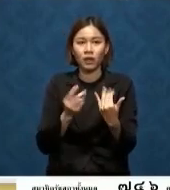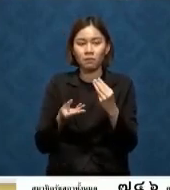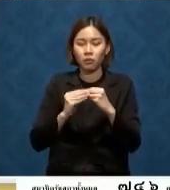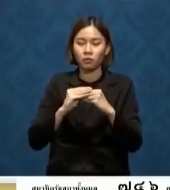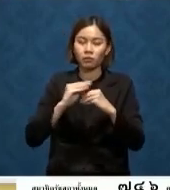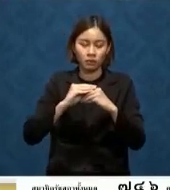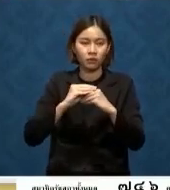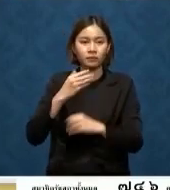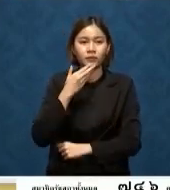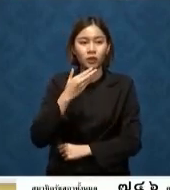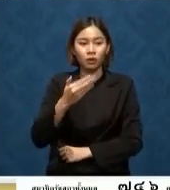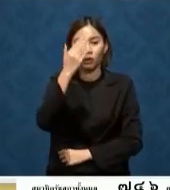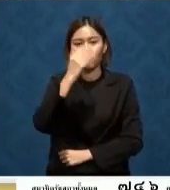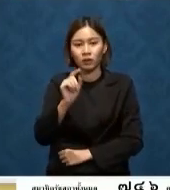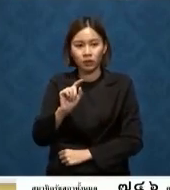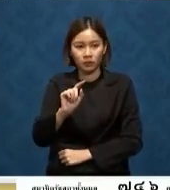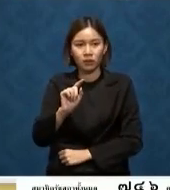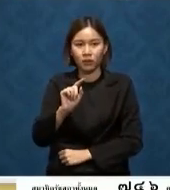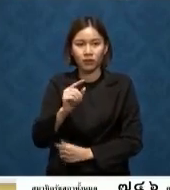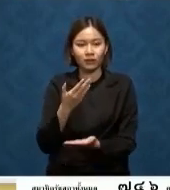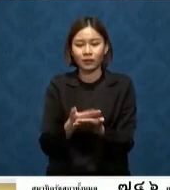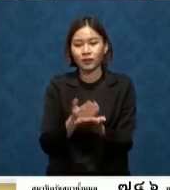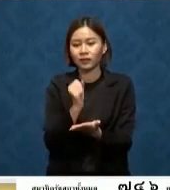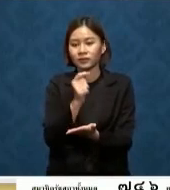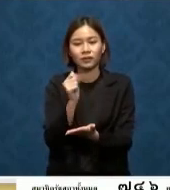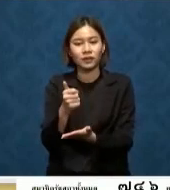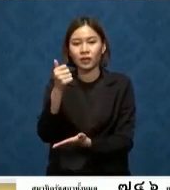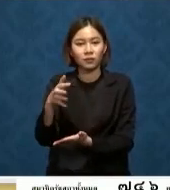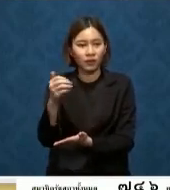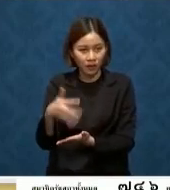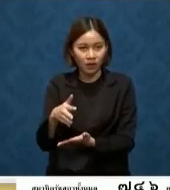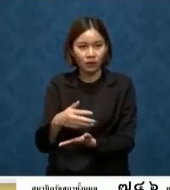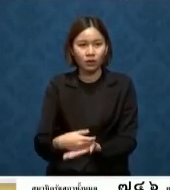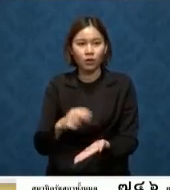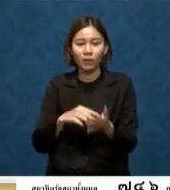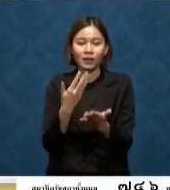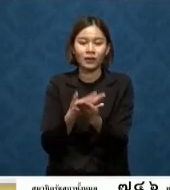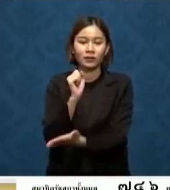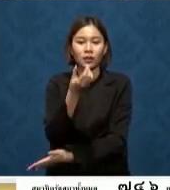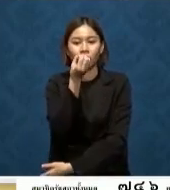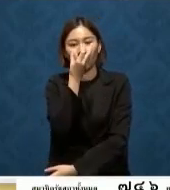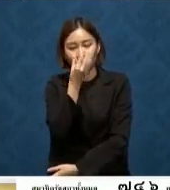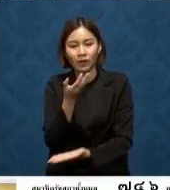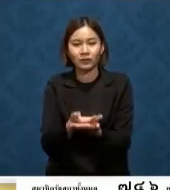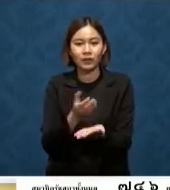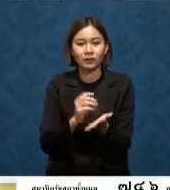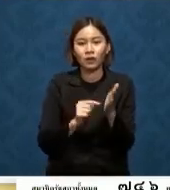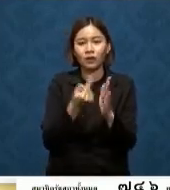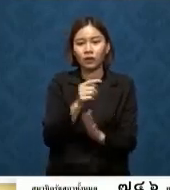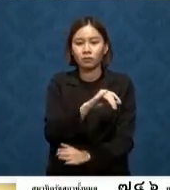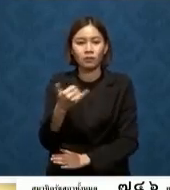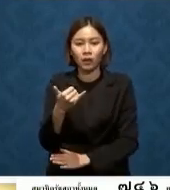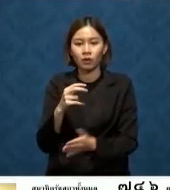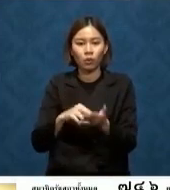รื่อยๆเนื่องจากไม่อาจชำระหนี้ได้หรือชำระเพียงดอกเบี้ยหรือเงินต้นบางส่วนท